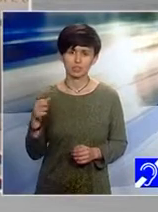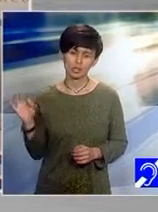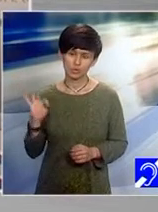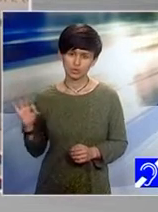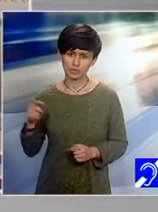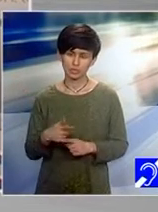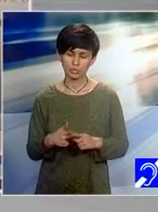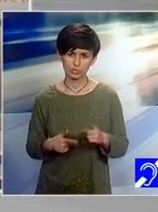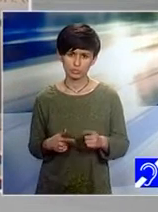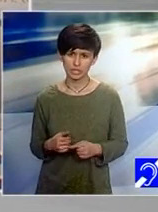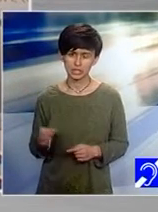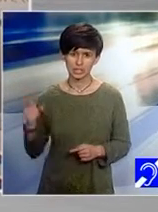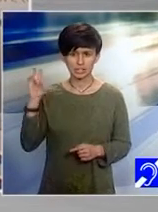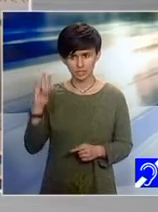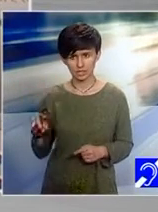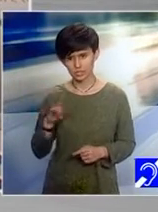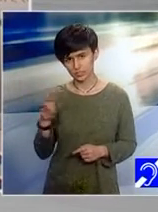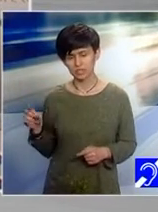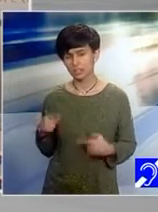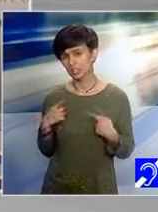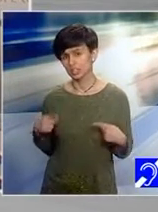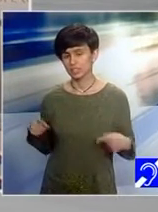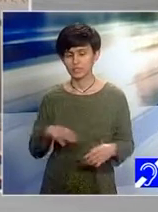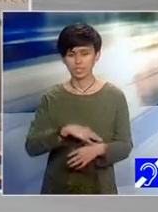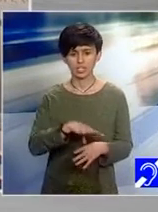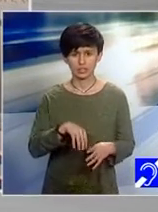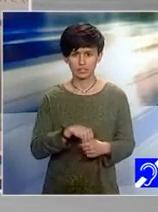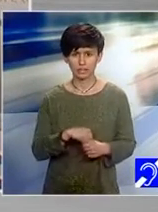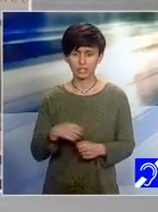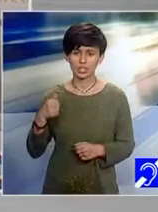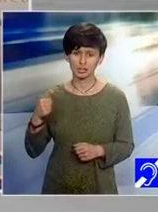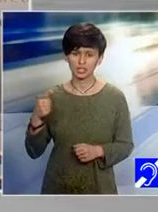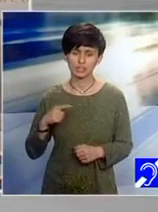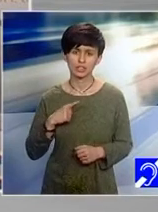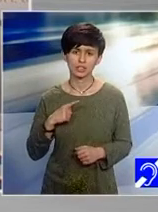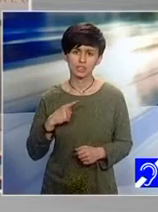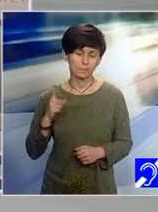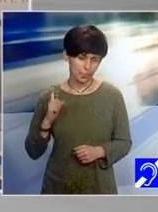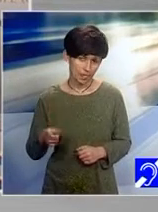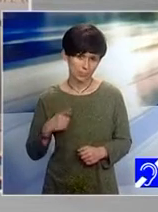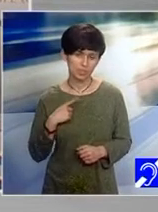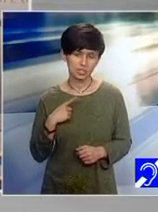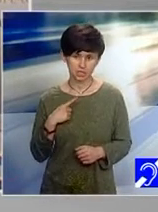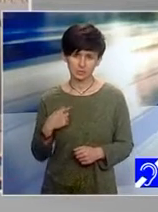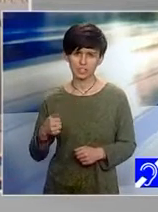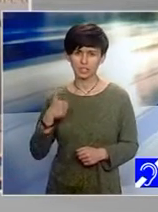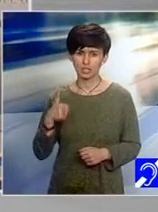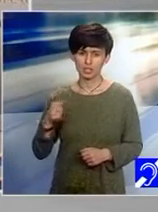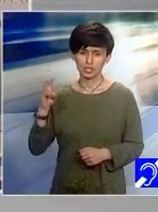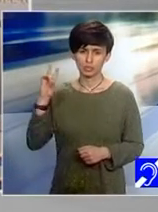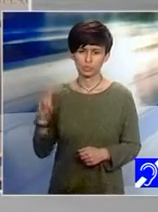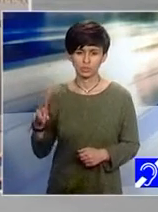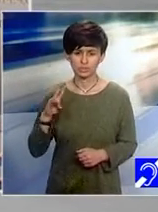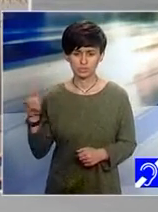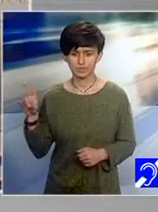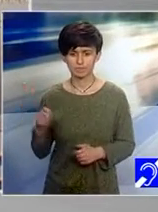În fiecare familie armenească trebuie să existe măcar un sfânt. Și așa și este. Am fost la